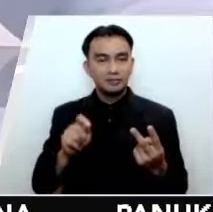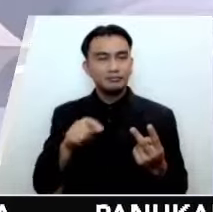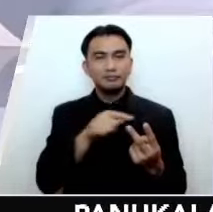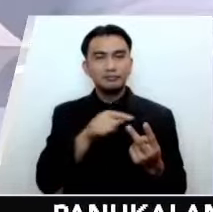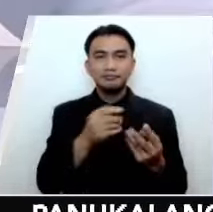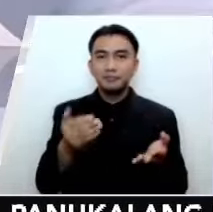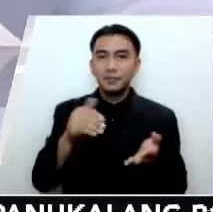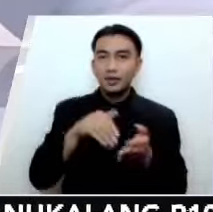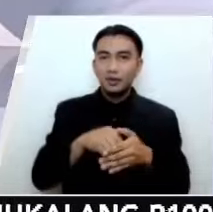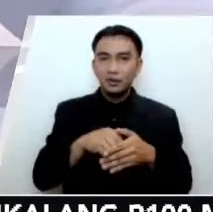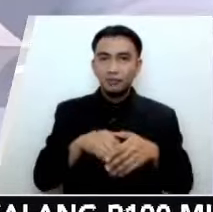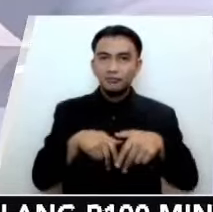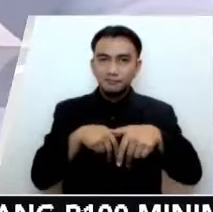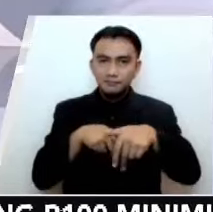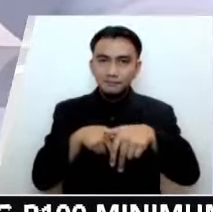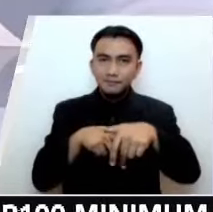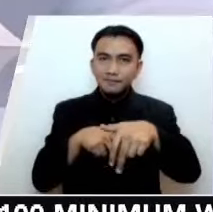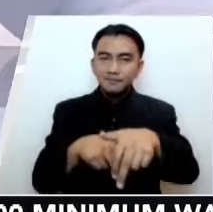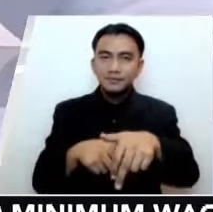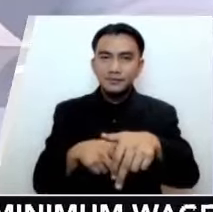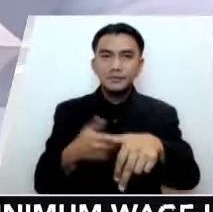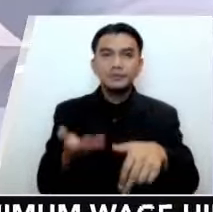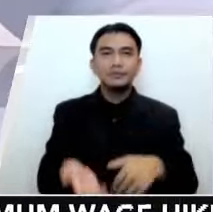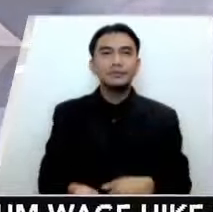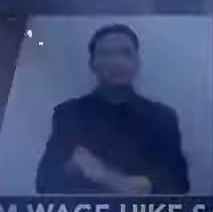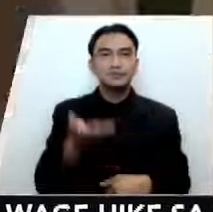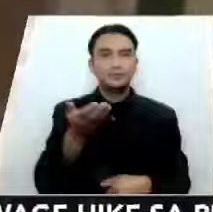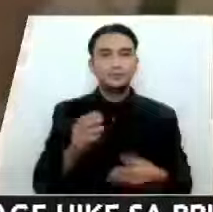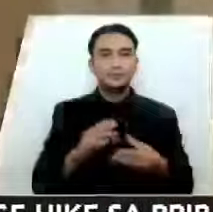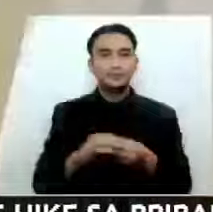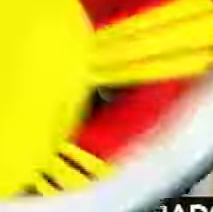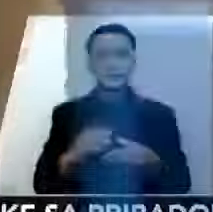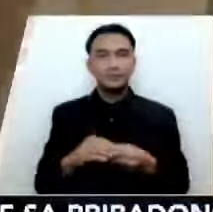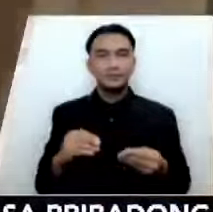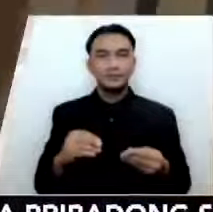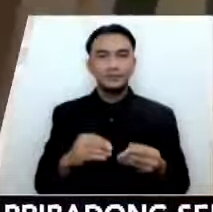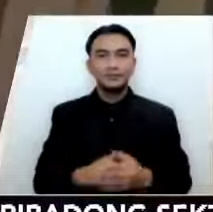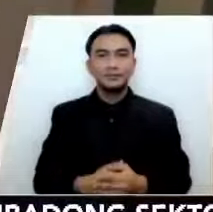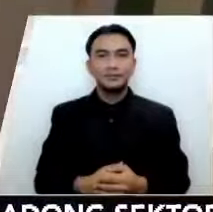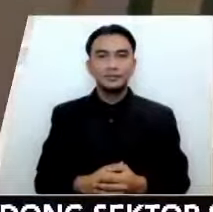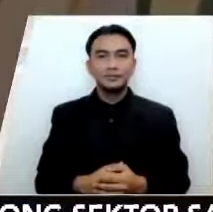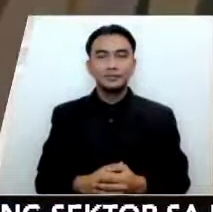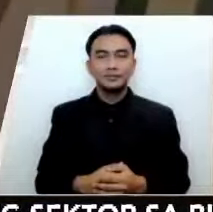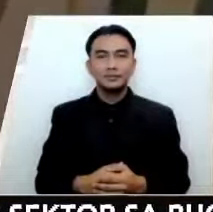Heart in her elegant gown, silipin sa report ni Nelson Canlas.